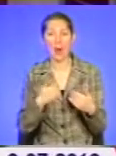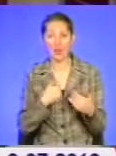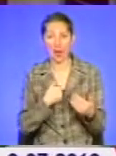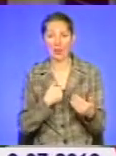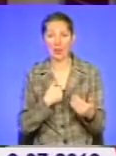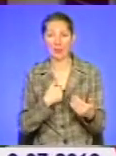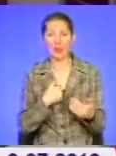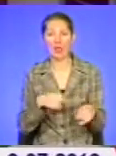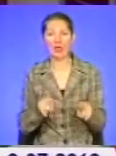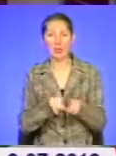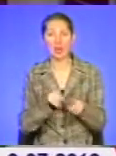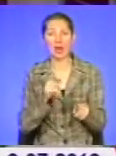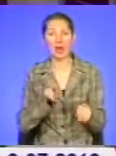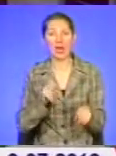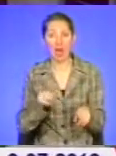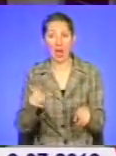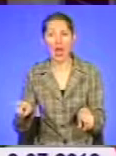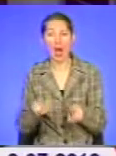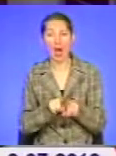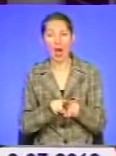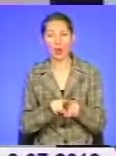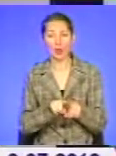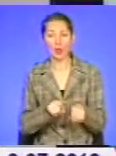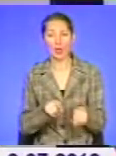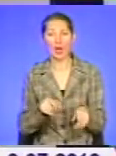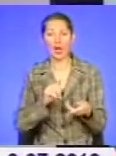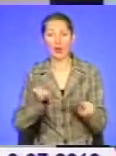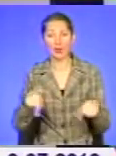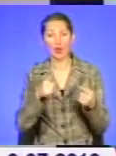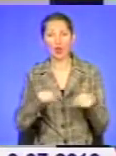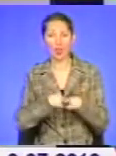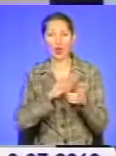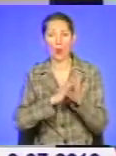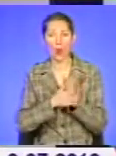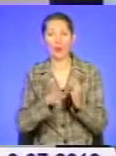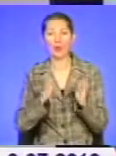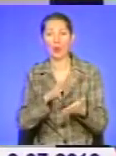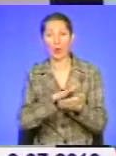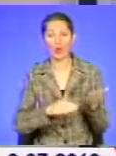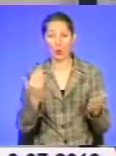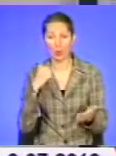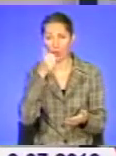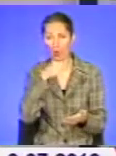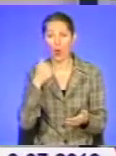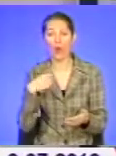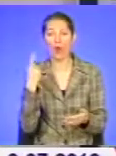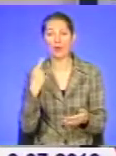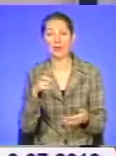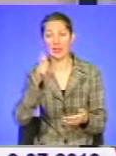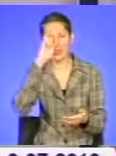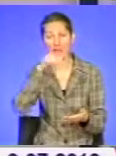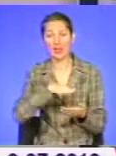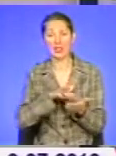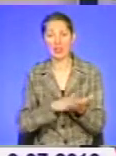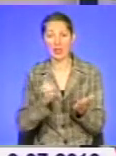для мене, для таких, як я, створюються такі умови. Лише протягом минулого року в області державні реєстратори додали